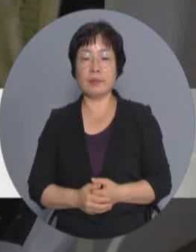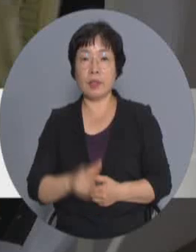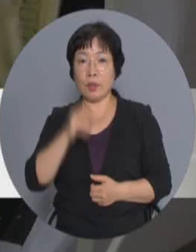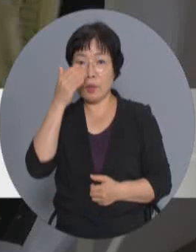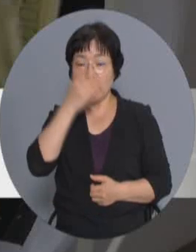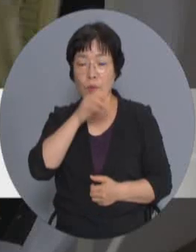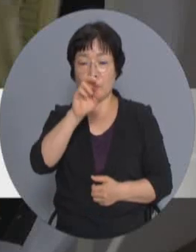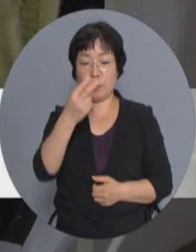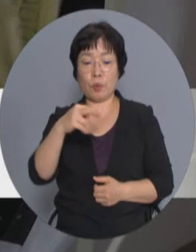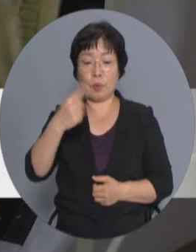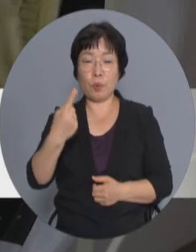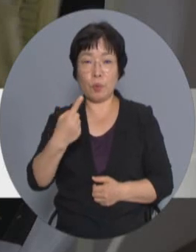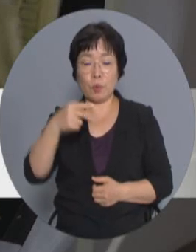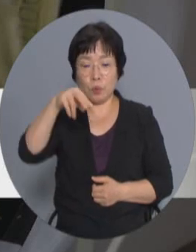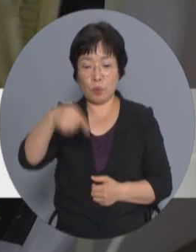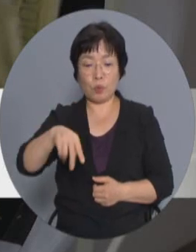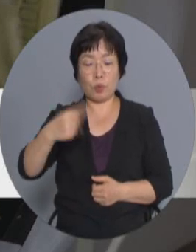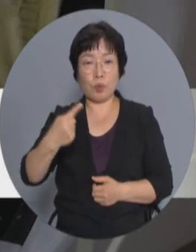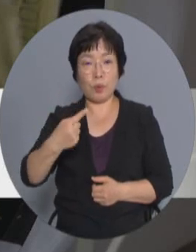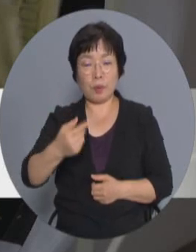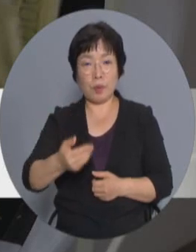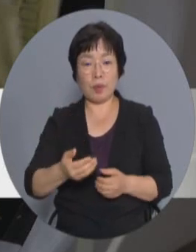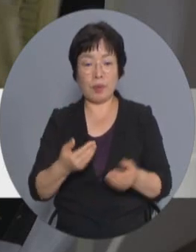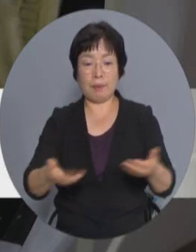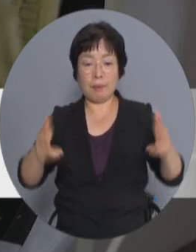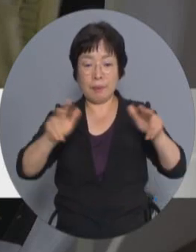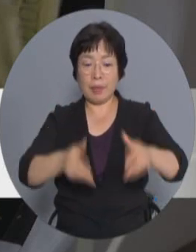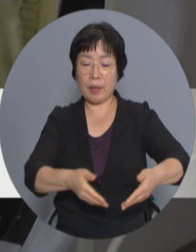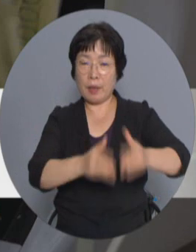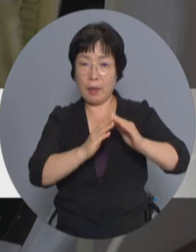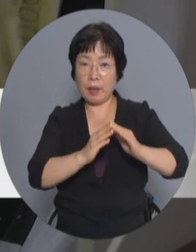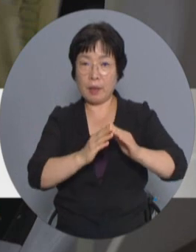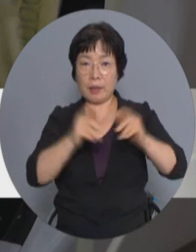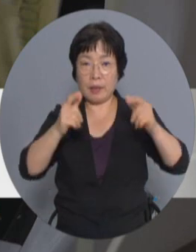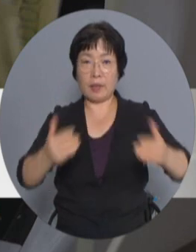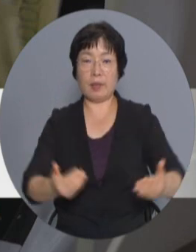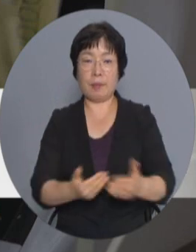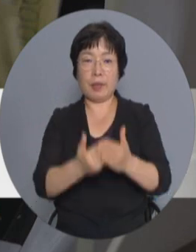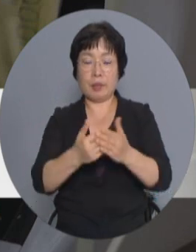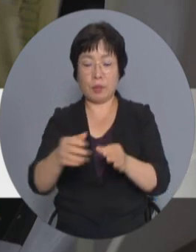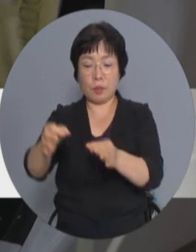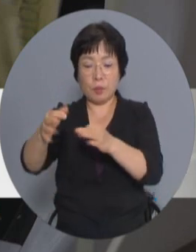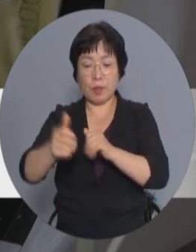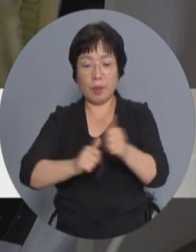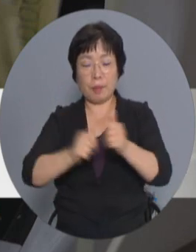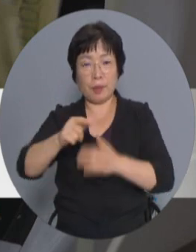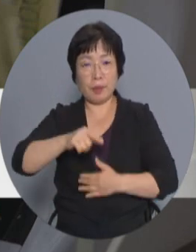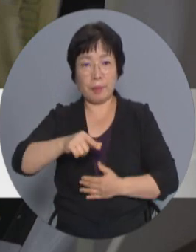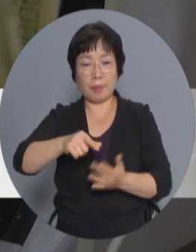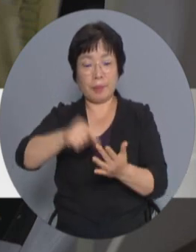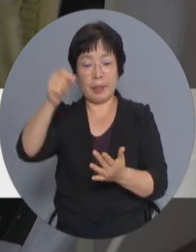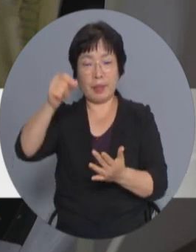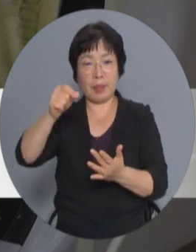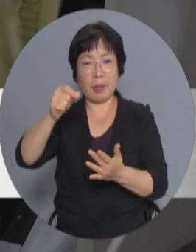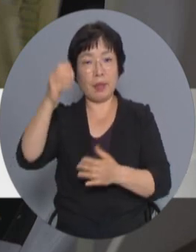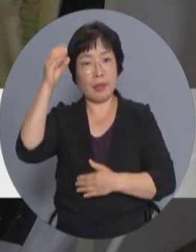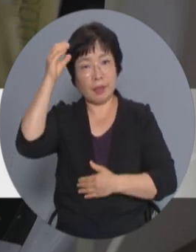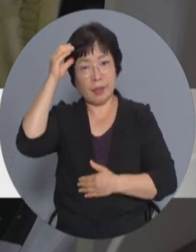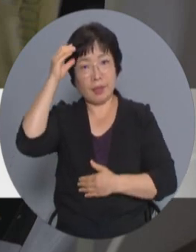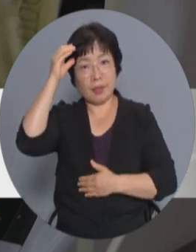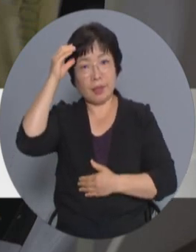여수 묘도 LNG 터미널 조성 사업이 최근 지역 활성화 투자 펀드에 선정되면서 기대감이 커지고